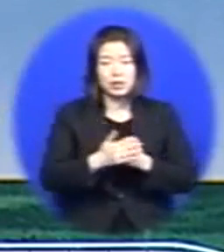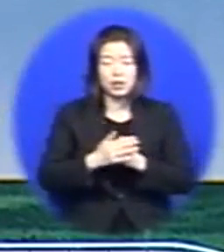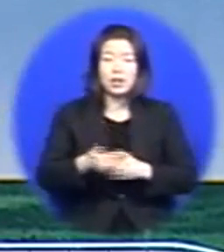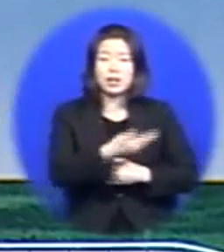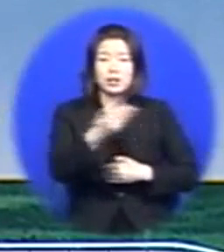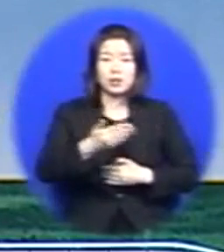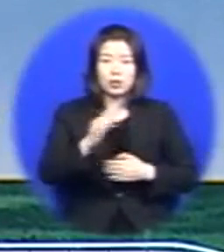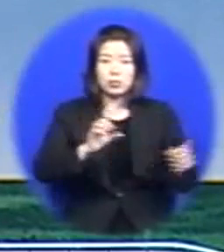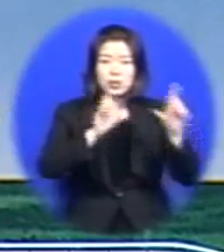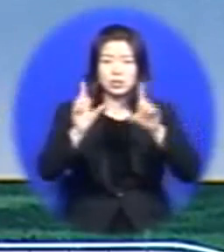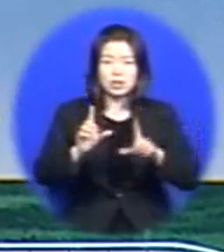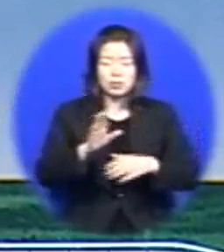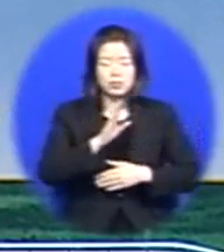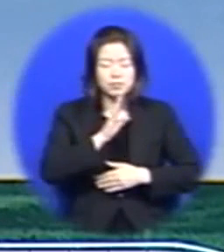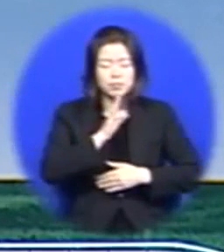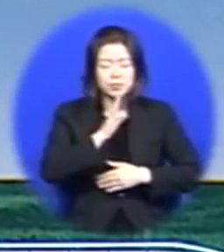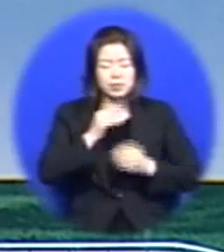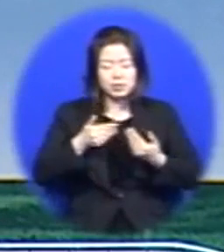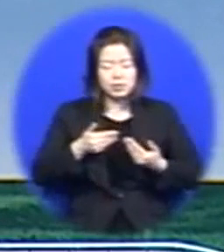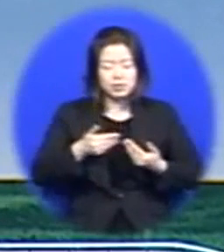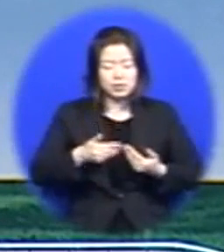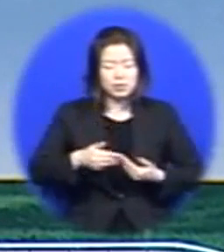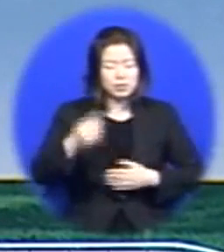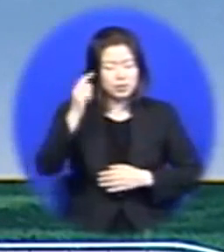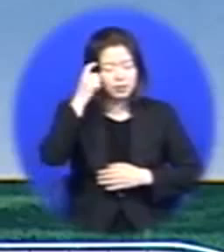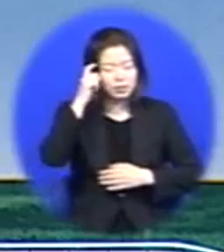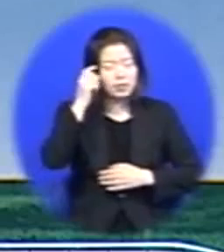여러분의 삶을 한번 진지하게 돌아보세요.